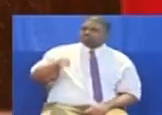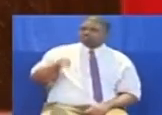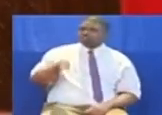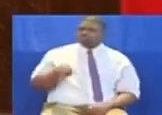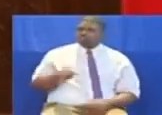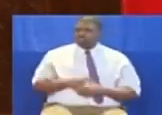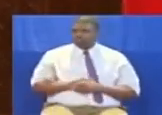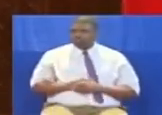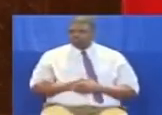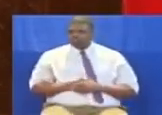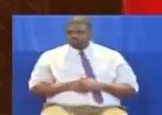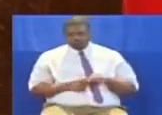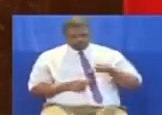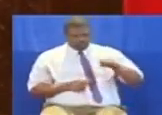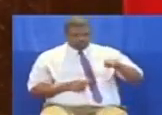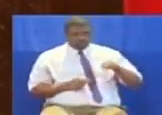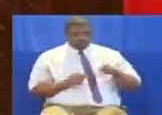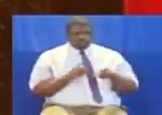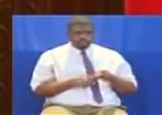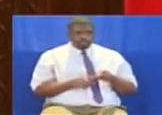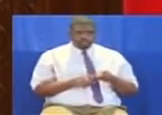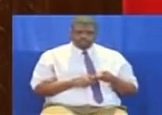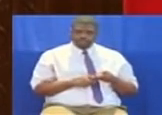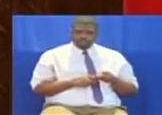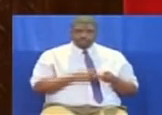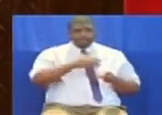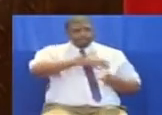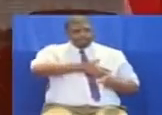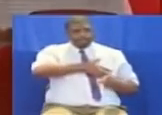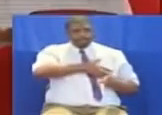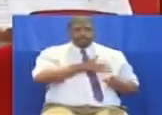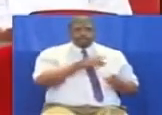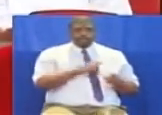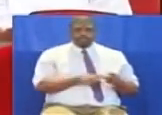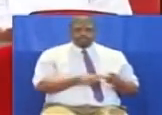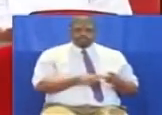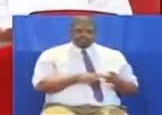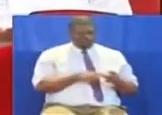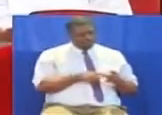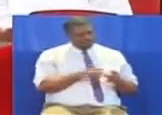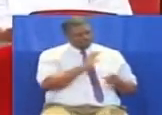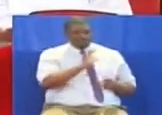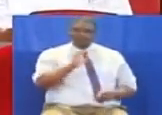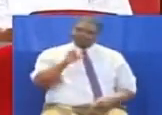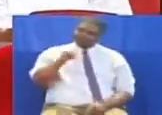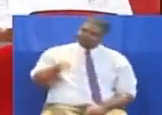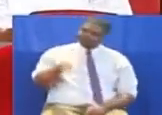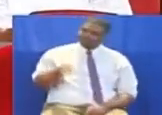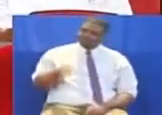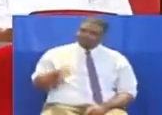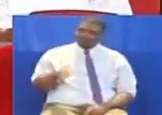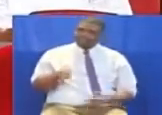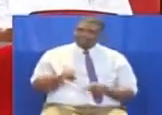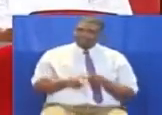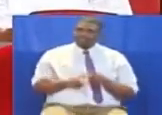Kitu pekee ambacho nakipenda sana kwenye CCM ni uwezo wa kujisaisha chenyewe kama